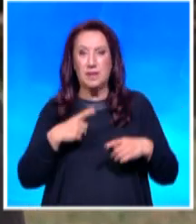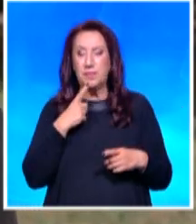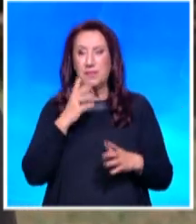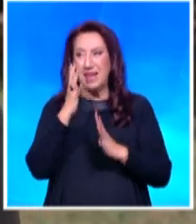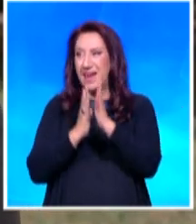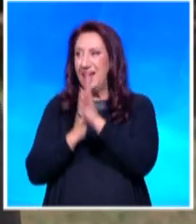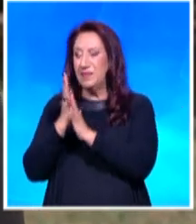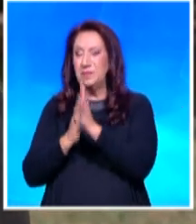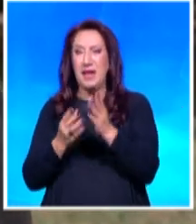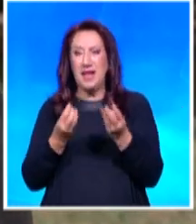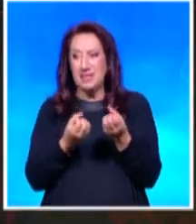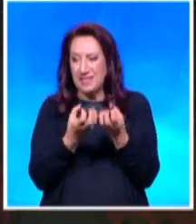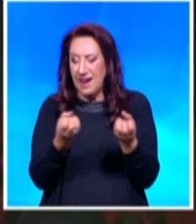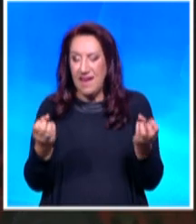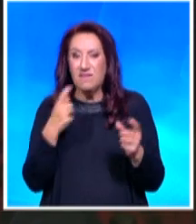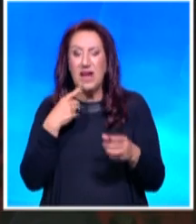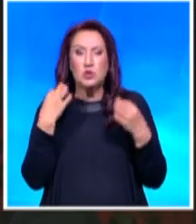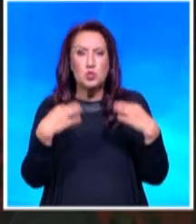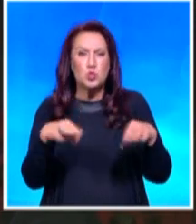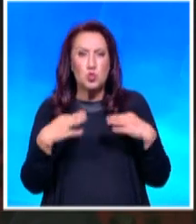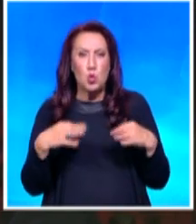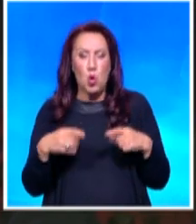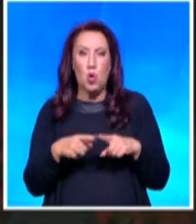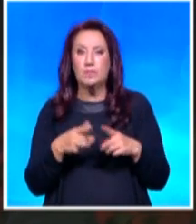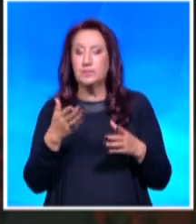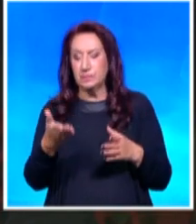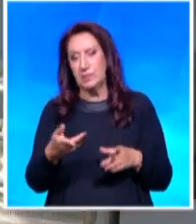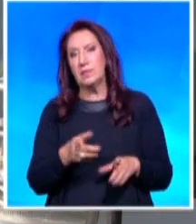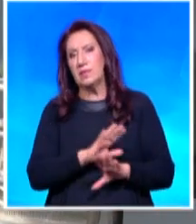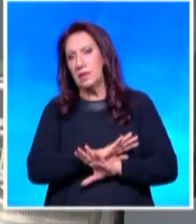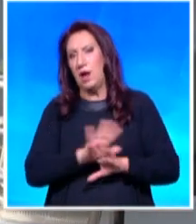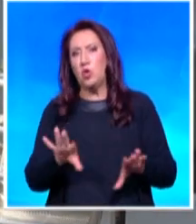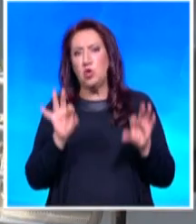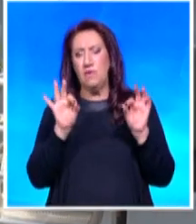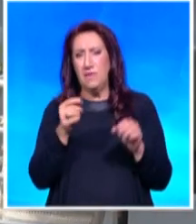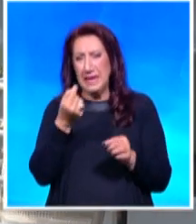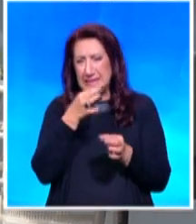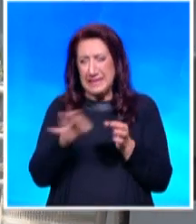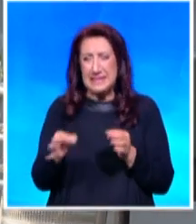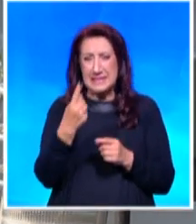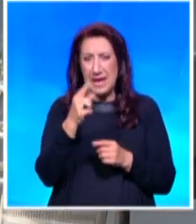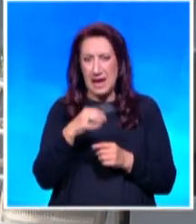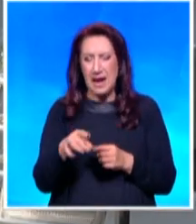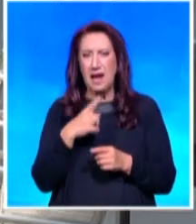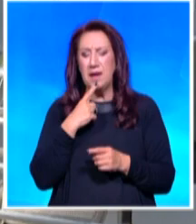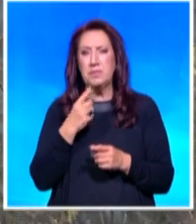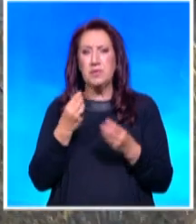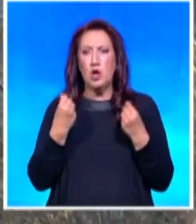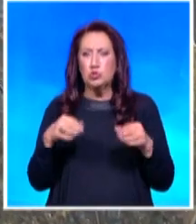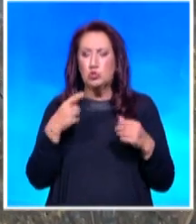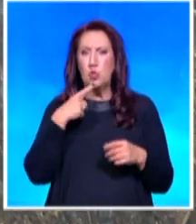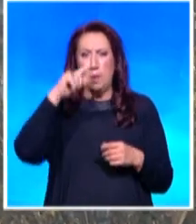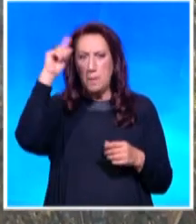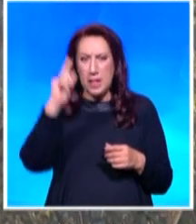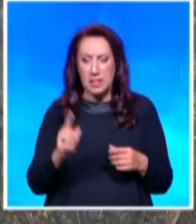горската растителност, тревите изсъхват и вече имаме една добра база. Ако имаме искра, да кажем имаме суха мълния, може да